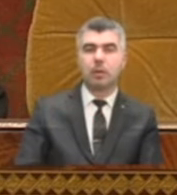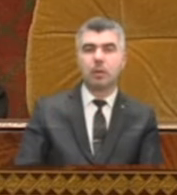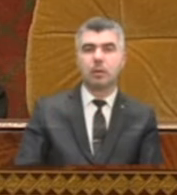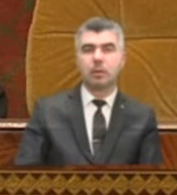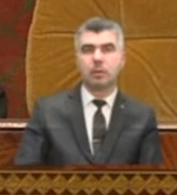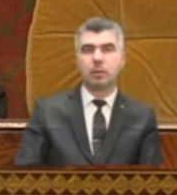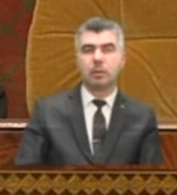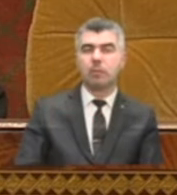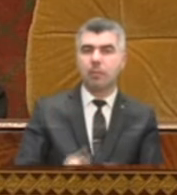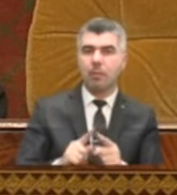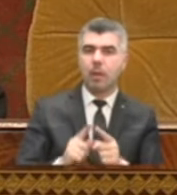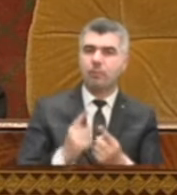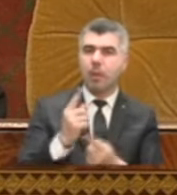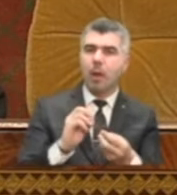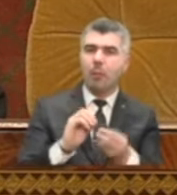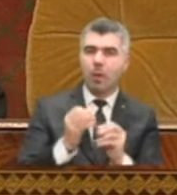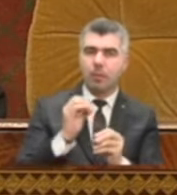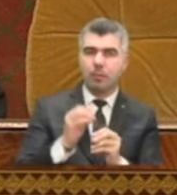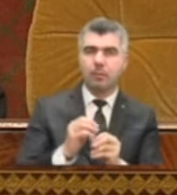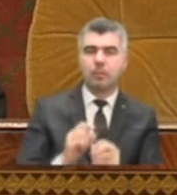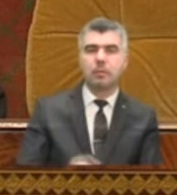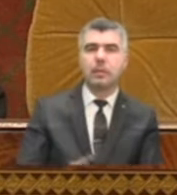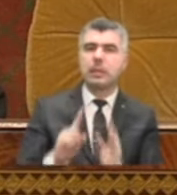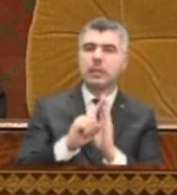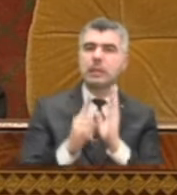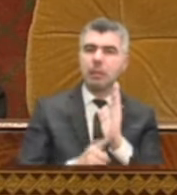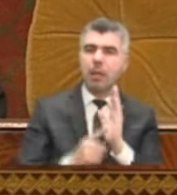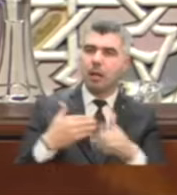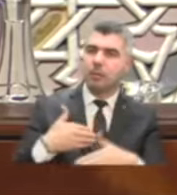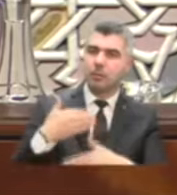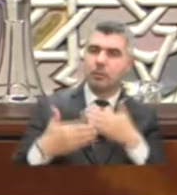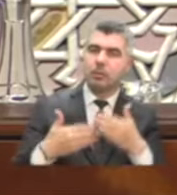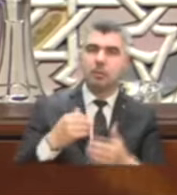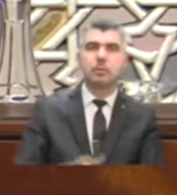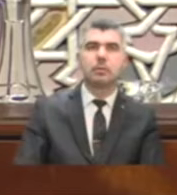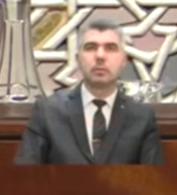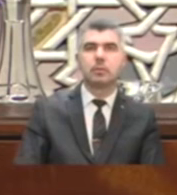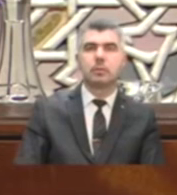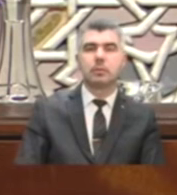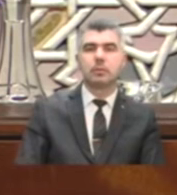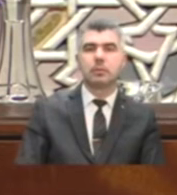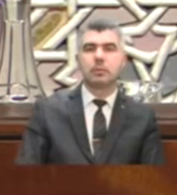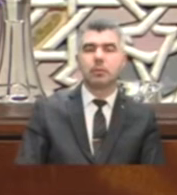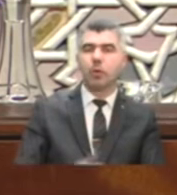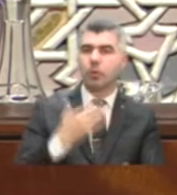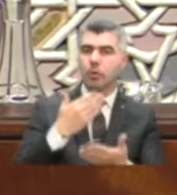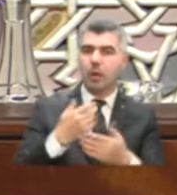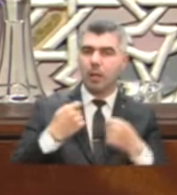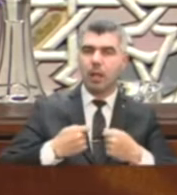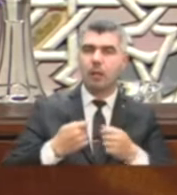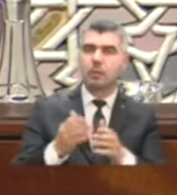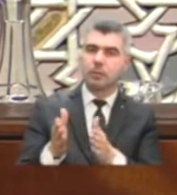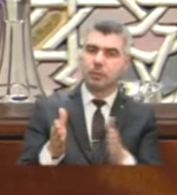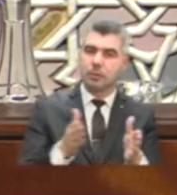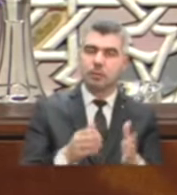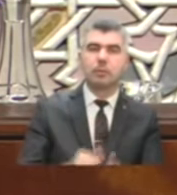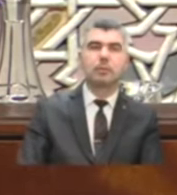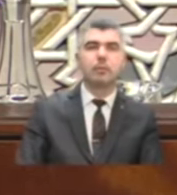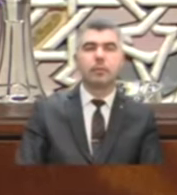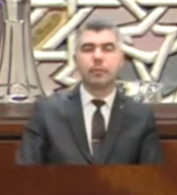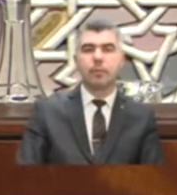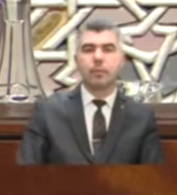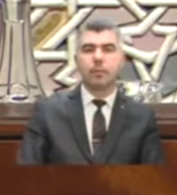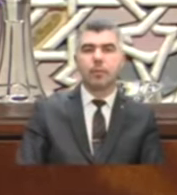للجوج، ولكن خلل فيما يخص هذا الموضوع والأستاذ النواب ما جاو شيء. شكرا شكرا سيد الرئيس. سؤال آني